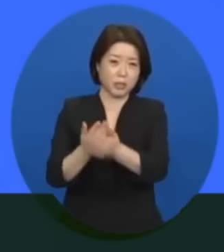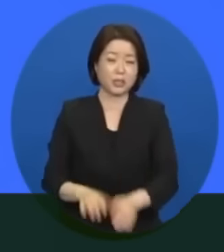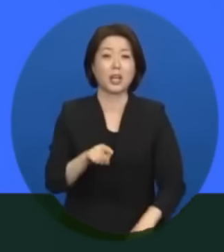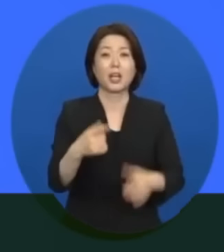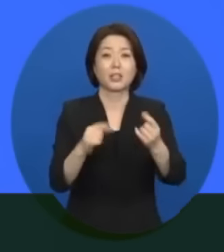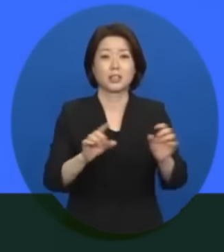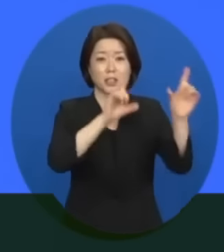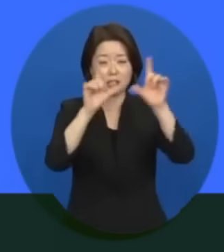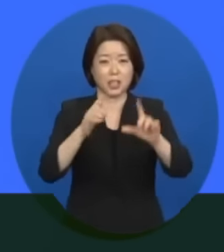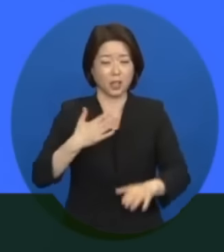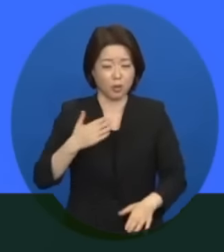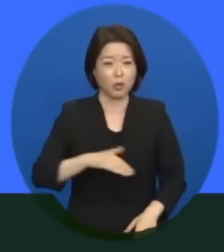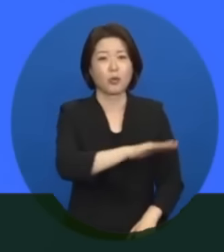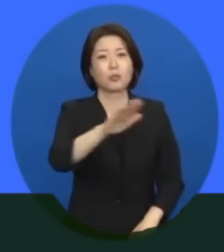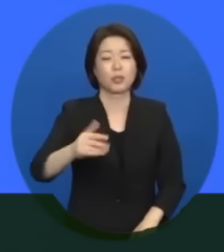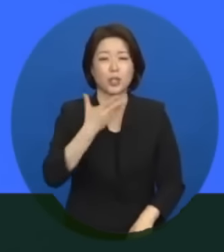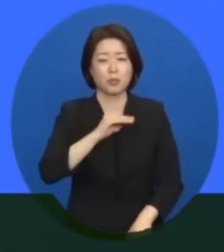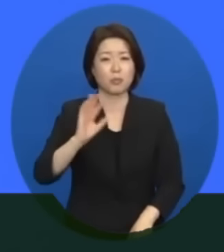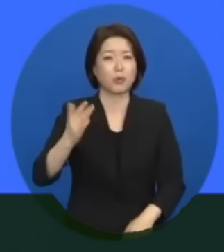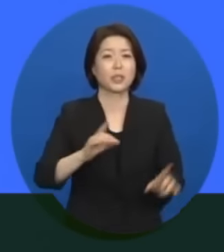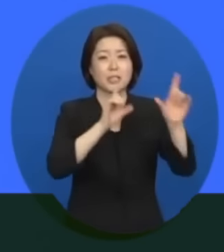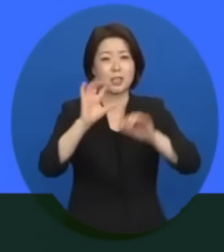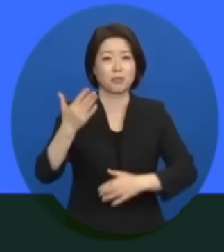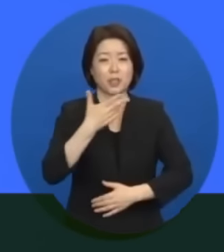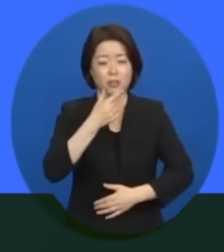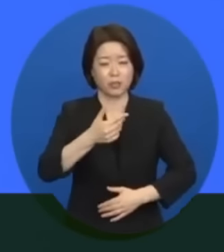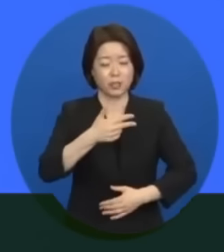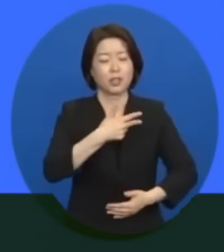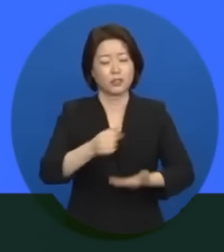그렇게 살아가시는 저와 여러분들의 복된 삶이 되시기를 주님의 이름으로 축원드립니다 아멘